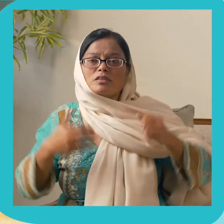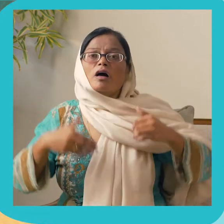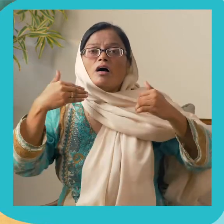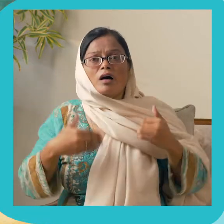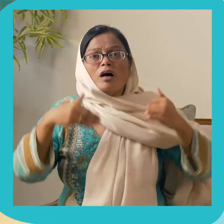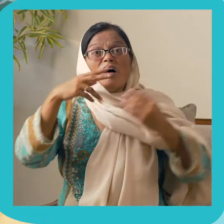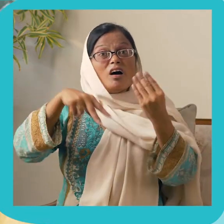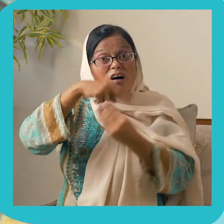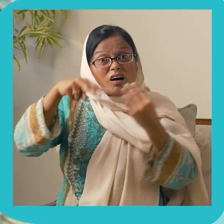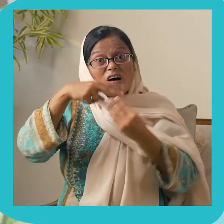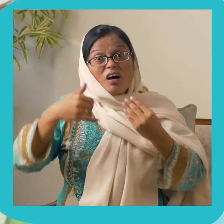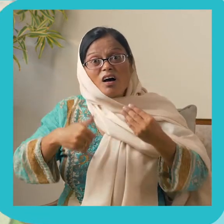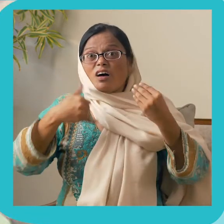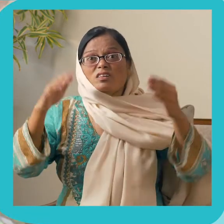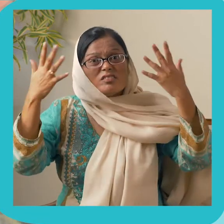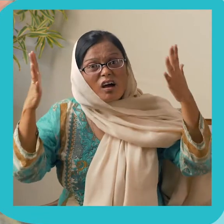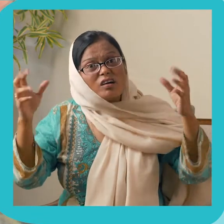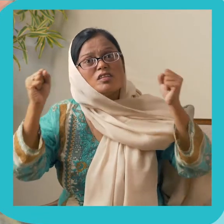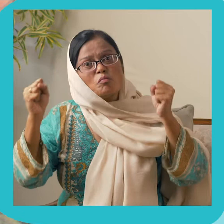वो बड़ी मुश्किल से सांस ले रहा था।